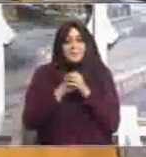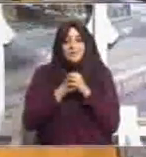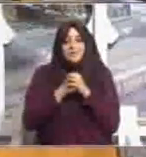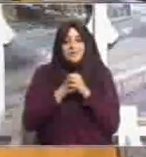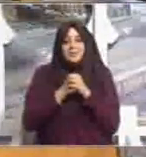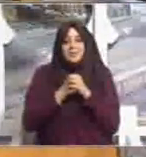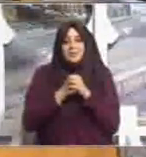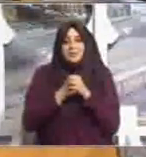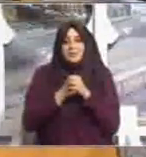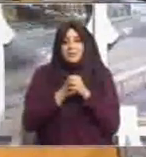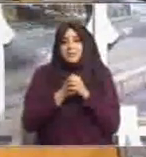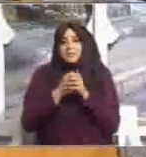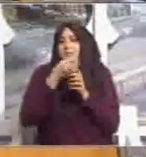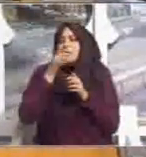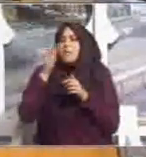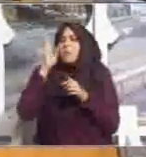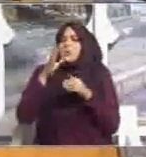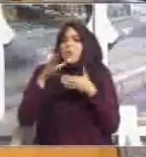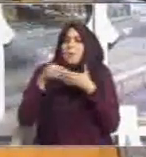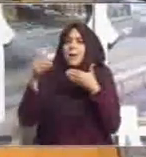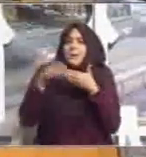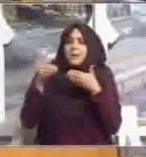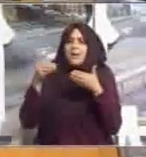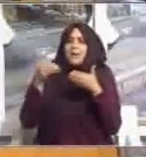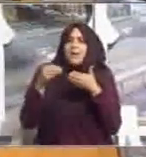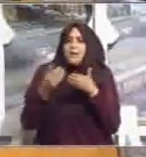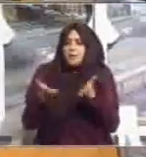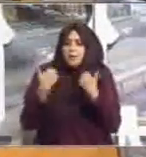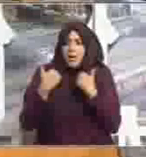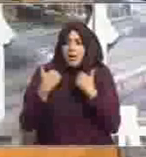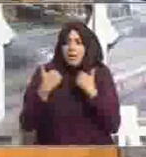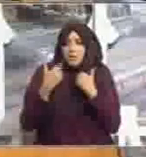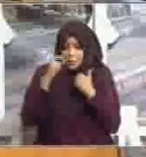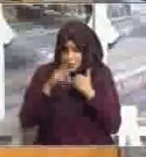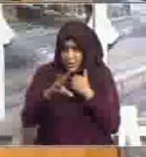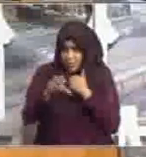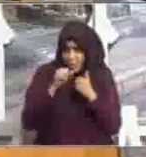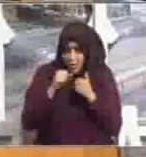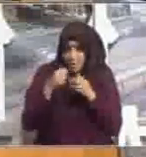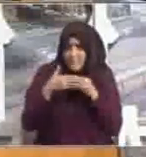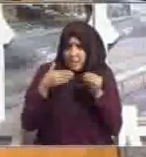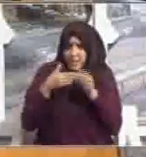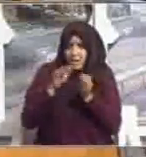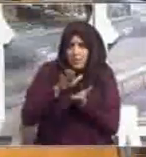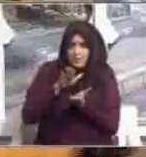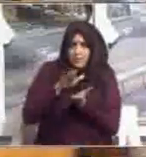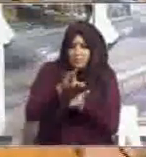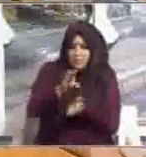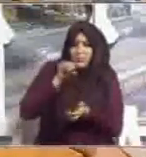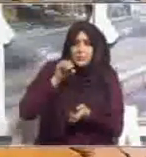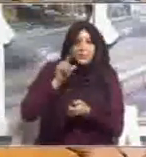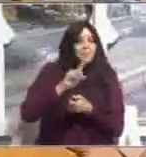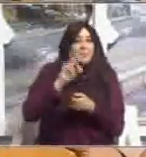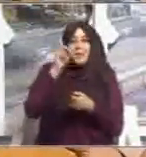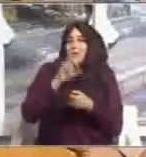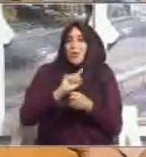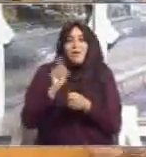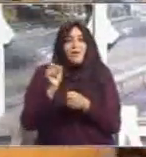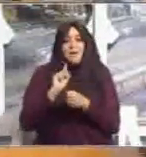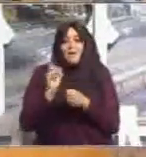له ادي نحتاج وثائق نحتاج ورق مثلا اعطيني، هل له الحق انه ياذن له بيقول له تدي؟ ما عندوش الحق.